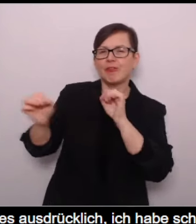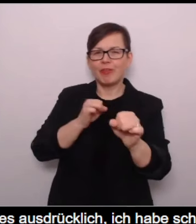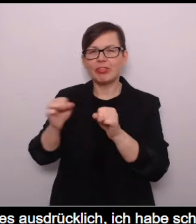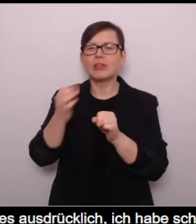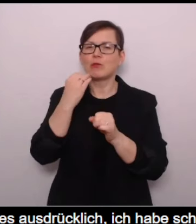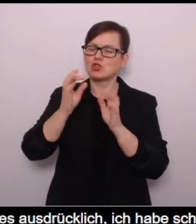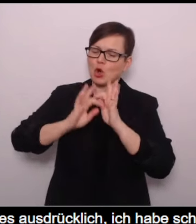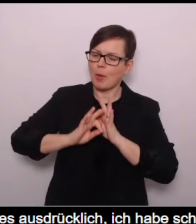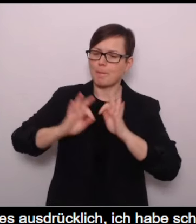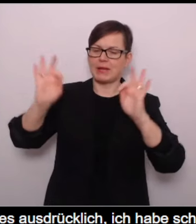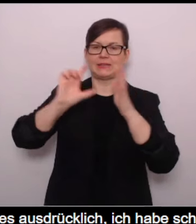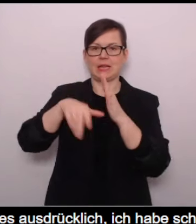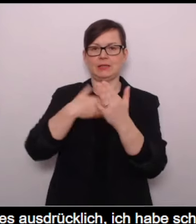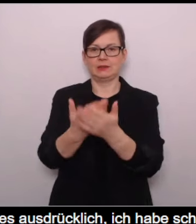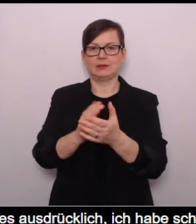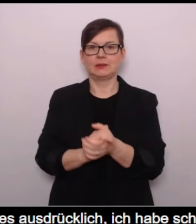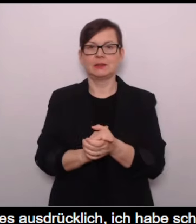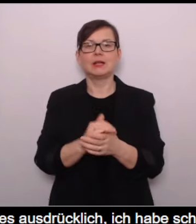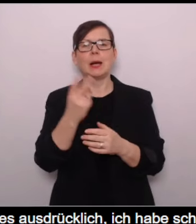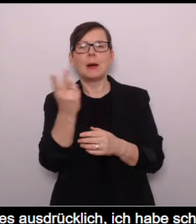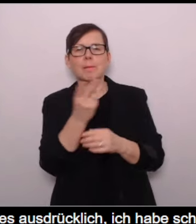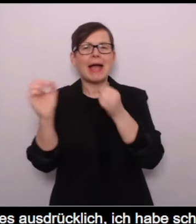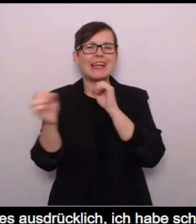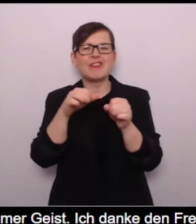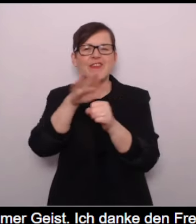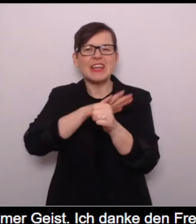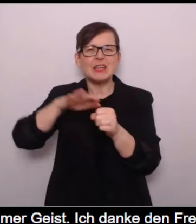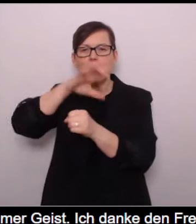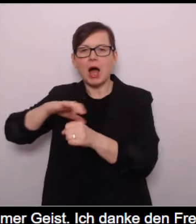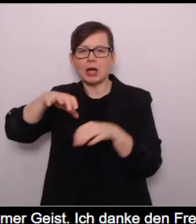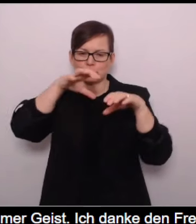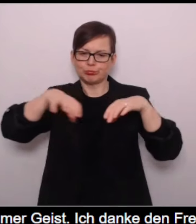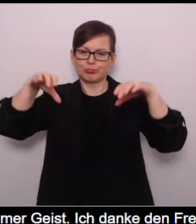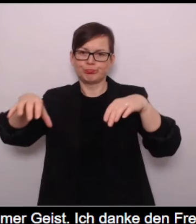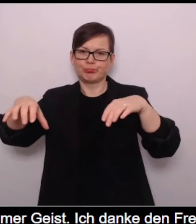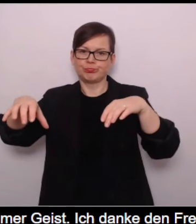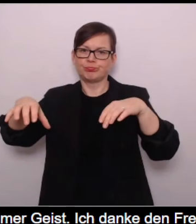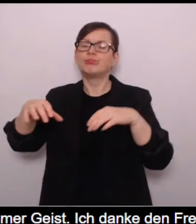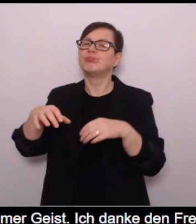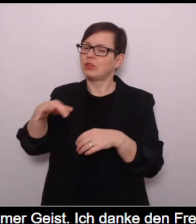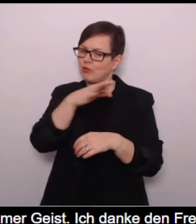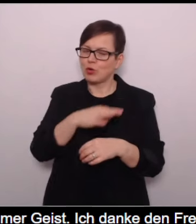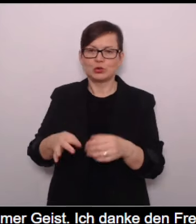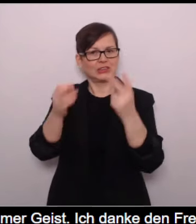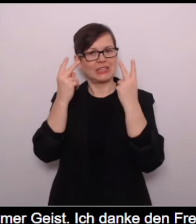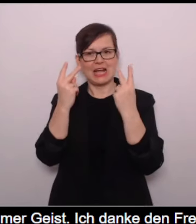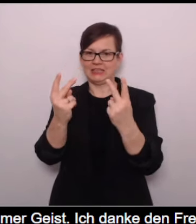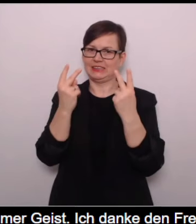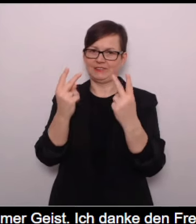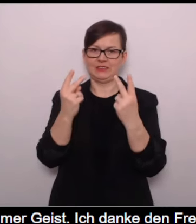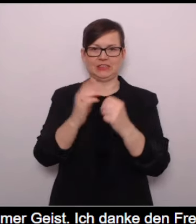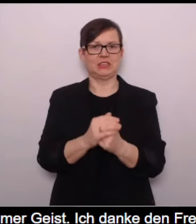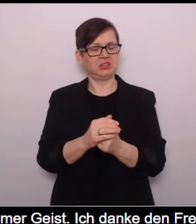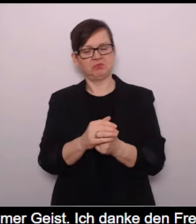so weit sind, wie wir es uns vorstellen können. Und wir wollen beim Wind besser werden. Der Windpark, die beiden Windparks